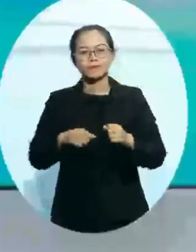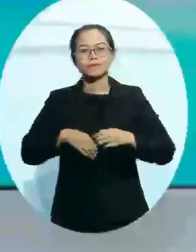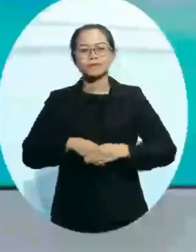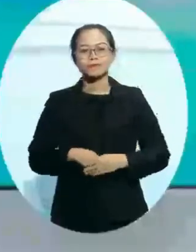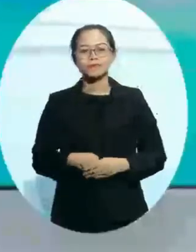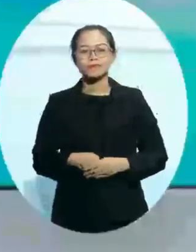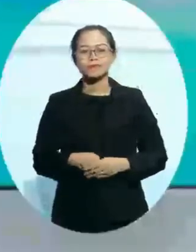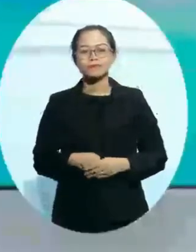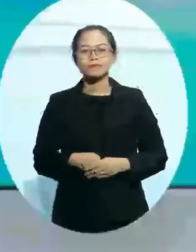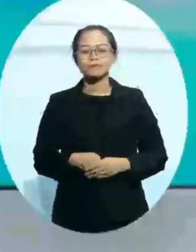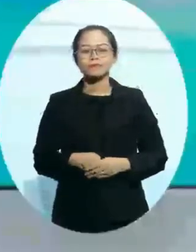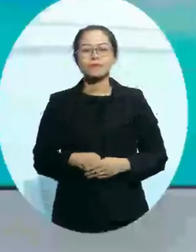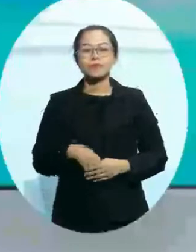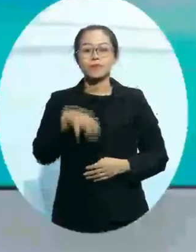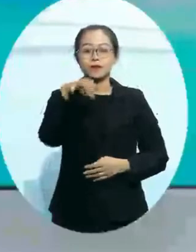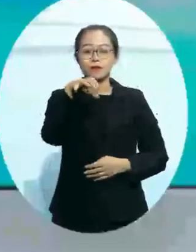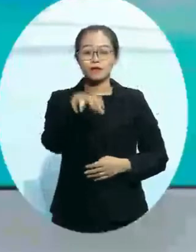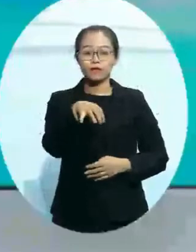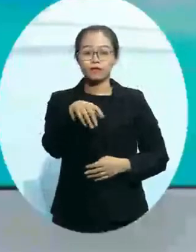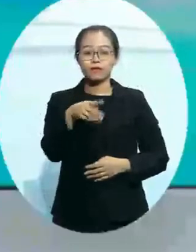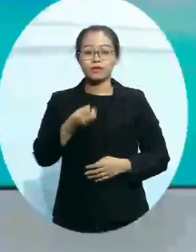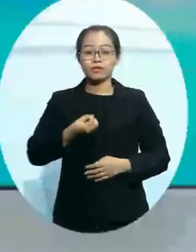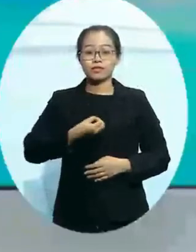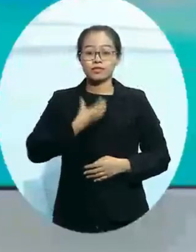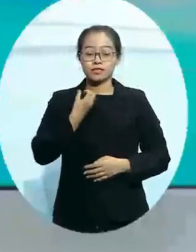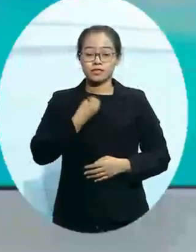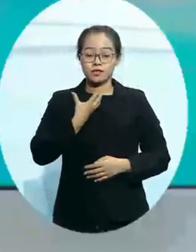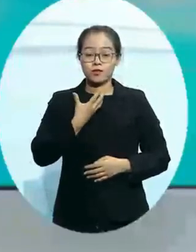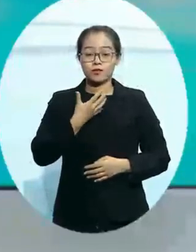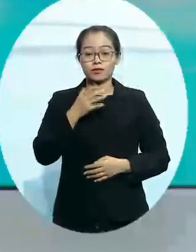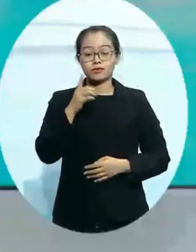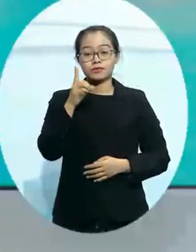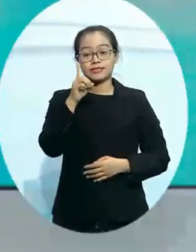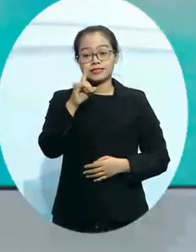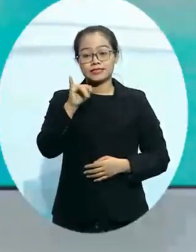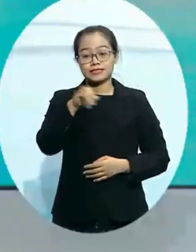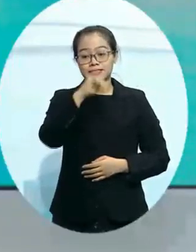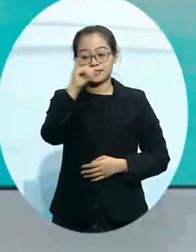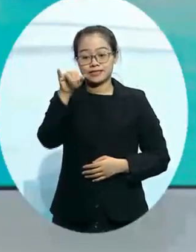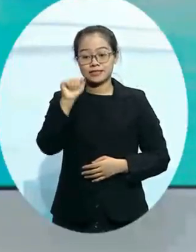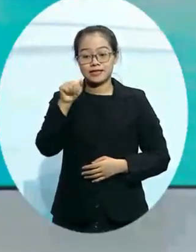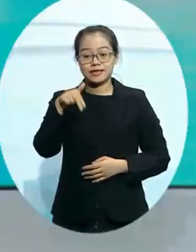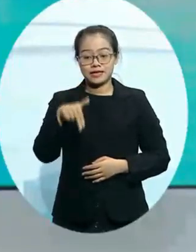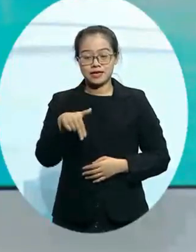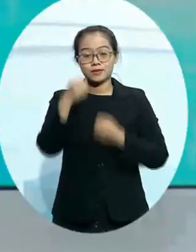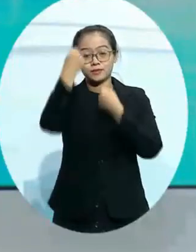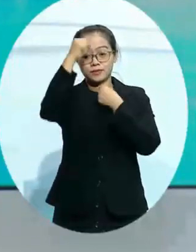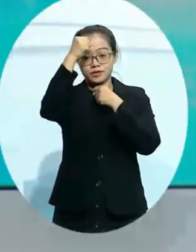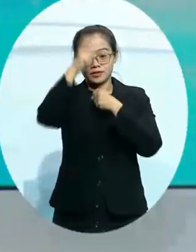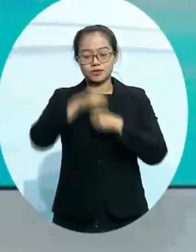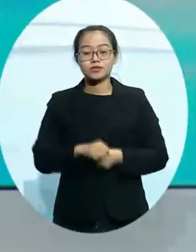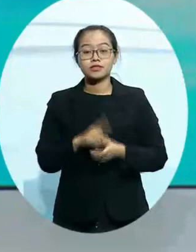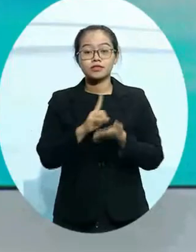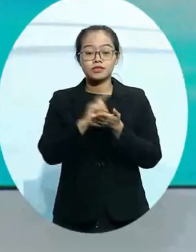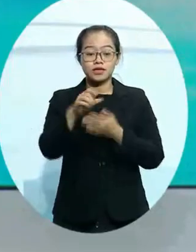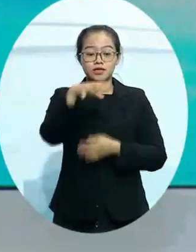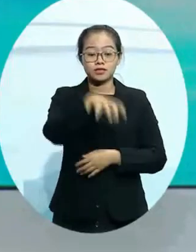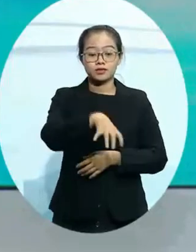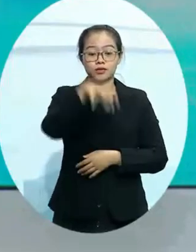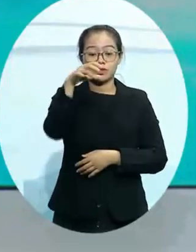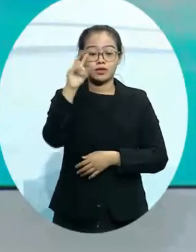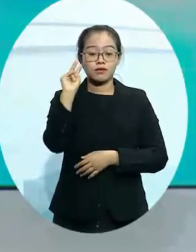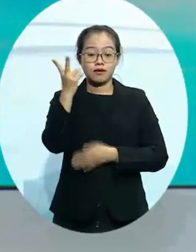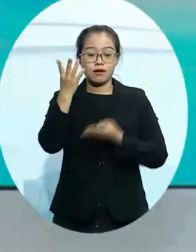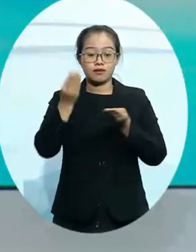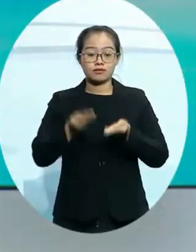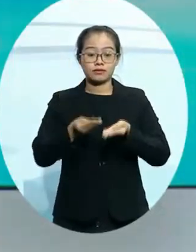Được mệnh danh là khu phức hợp đáng sống bậc nhất thành phố Dĩ An, tỉnh Bình Dương, dự án Charm City vừa bàn giao tòa nhà thứ hai mang tên Charm Ruby